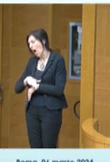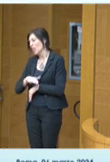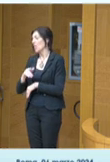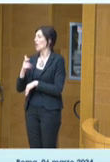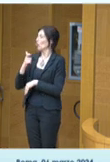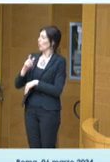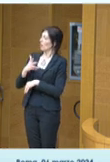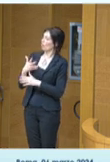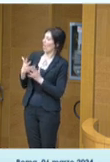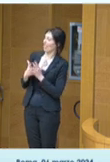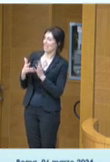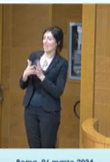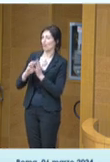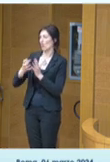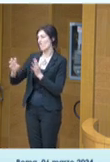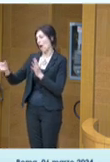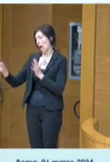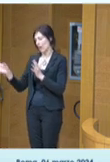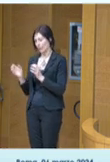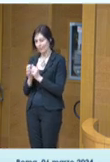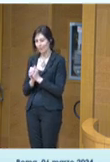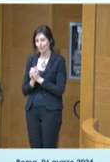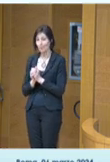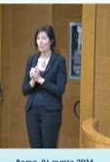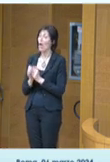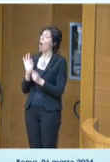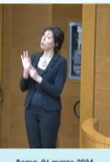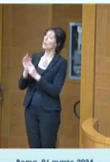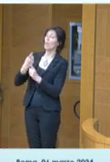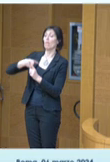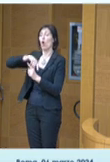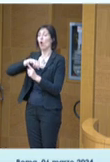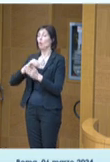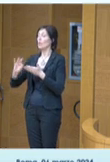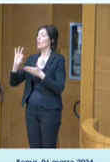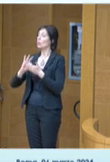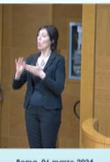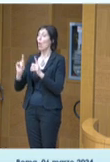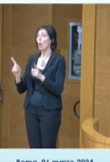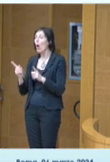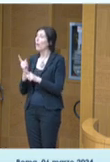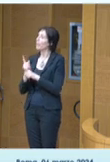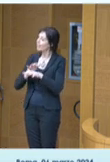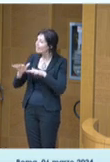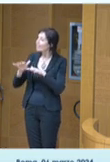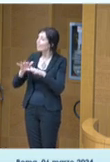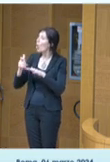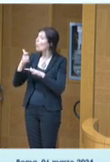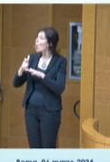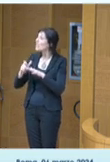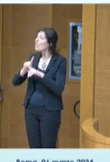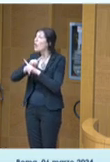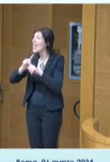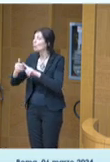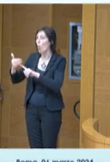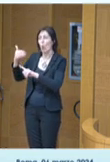derivato da disagi vari. E quindi la mission della nostra scuola è quella di prodigarsi per non lasciare nessuno